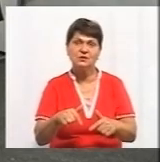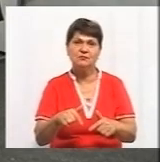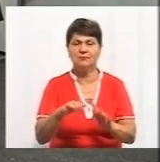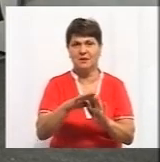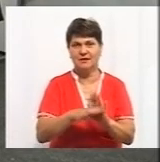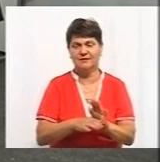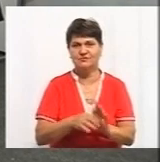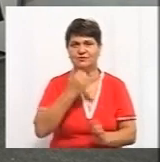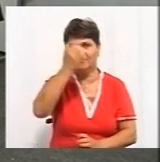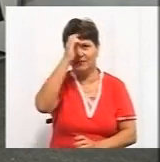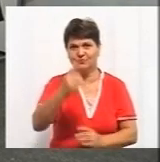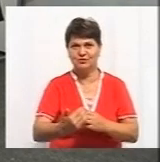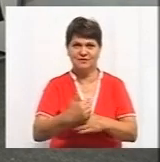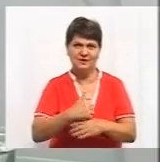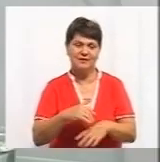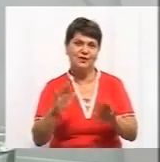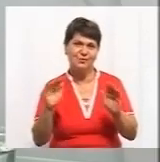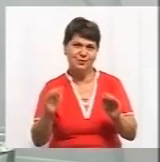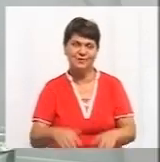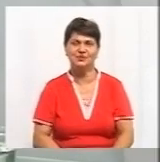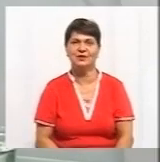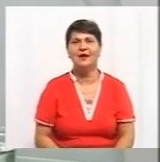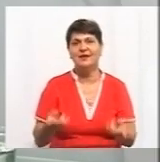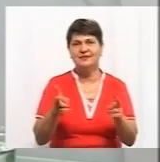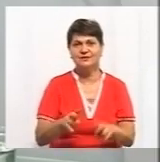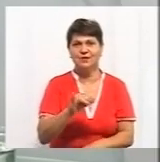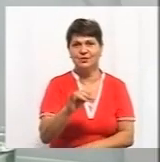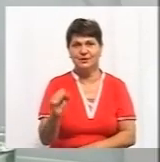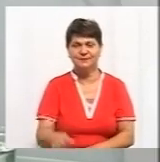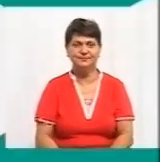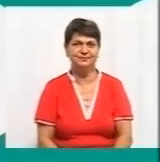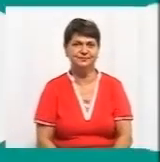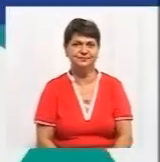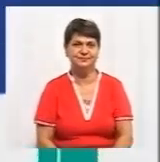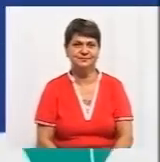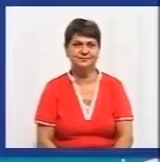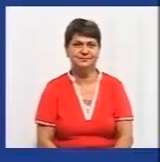передачі. Дякую, що завітали. До побачення, все добре. Залишайтеся разом із Суспільним.